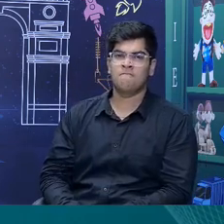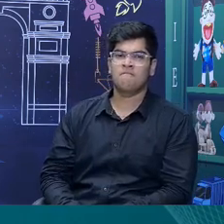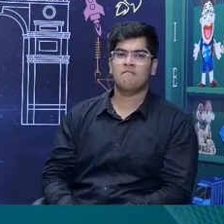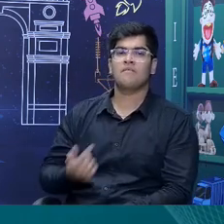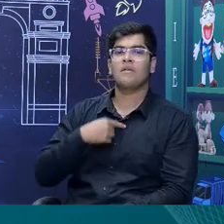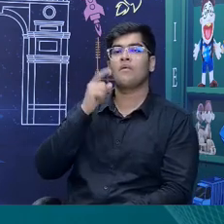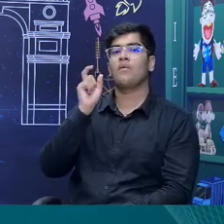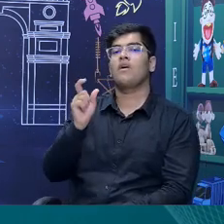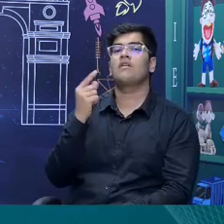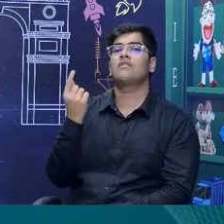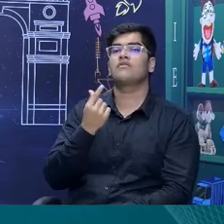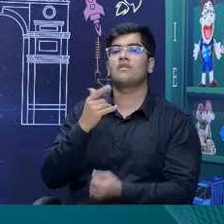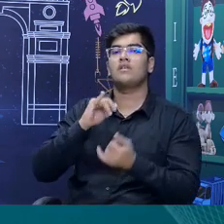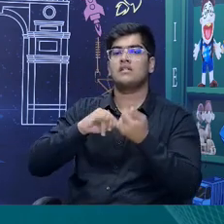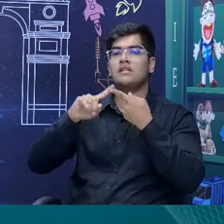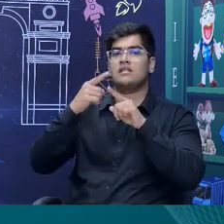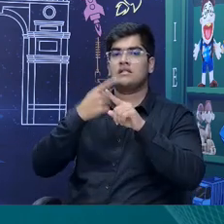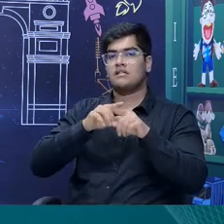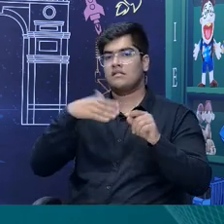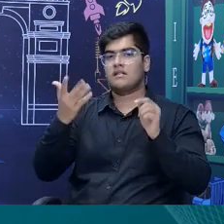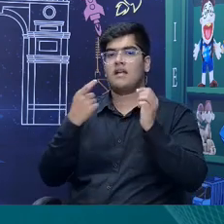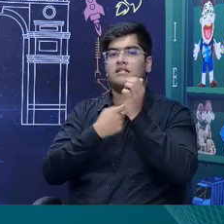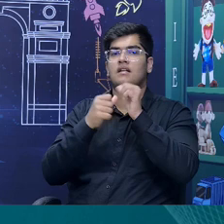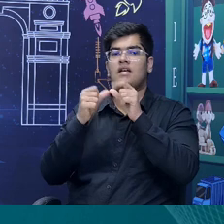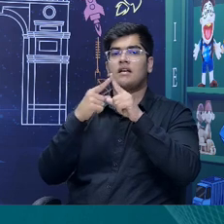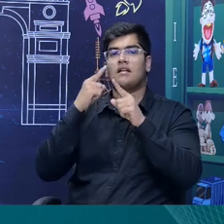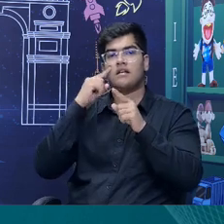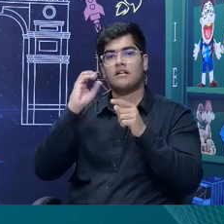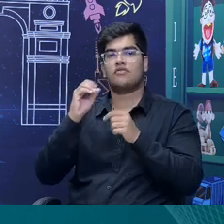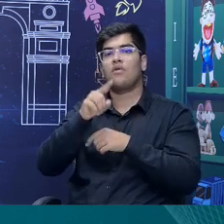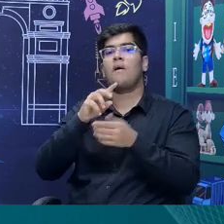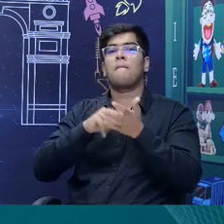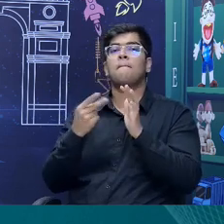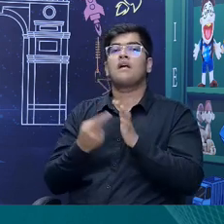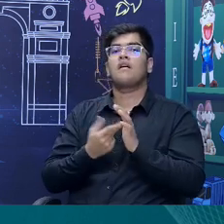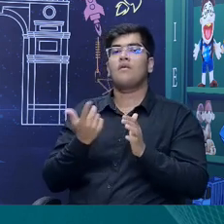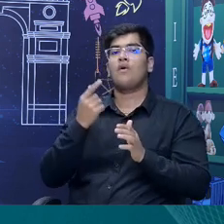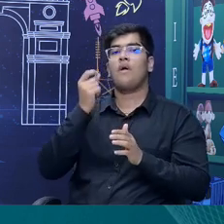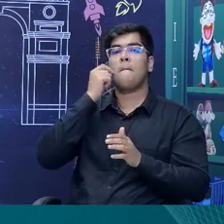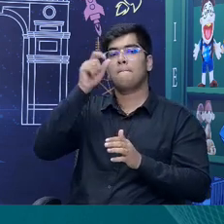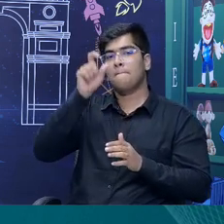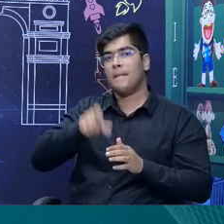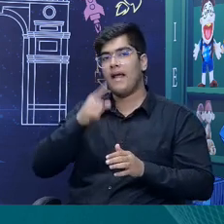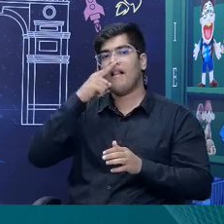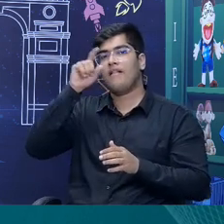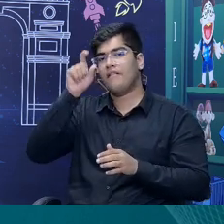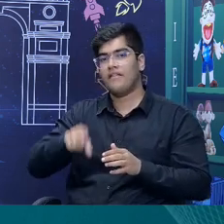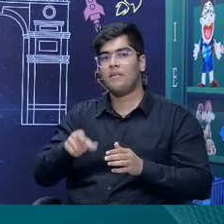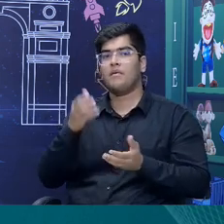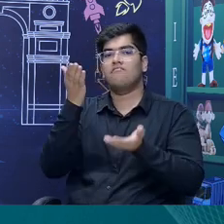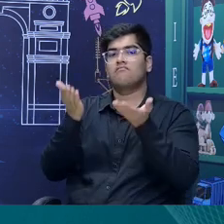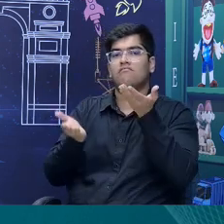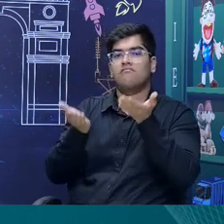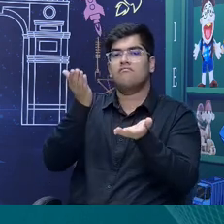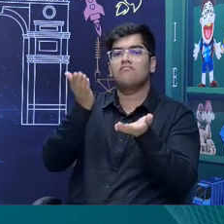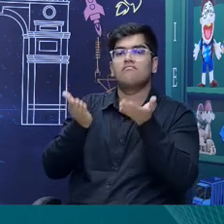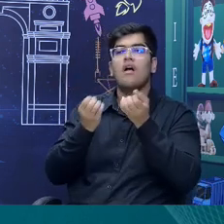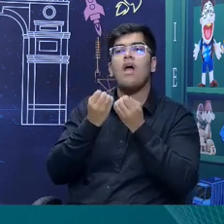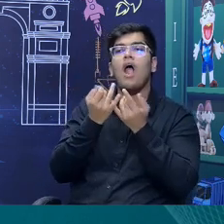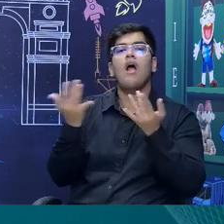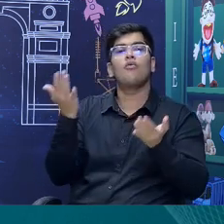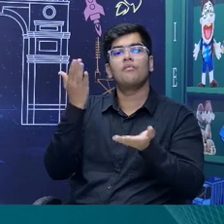रेशों मैंने उसके साथ इतना बड़ा एक फोटोग्राफ लगाया है उसे पिक्चर में मैंने मेल फीमेल अगर आप वह ब्लू और आ पिंक पिक्चर